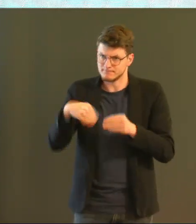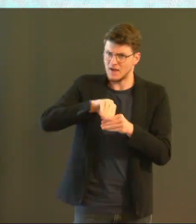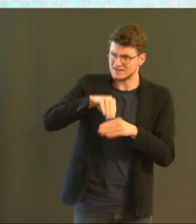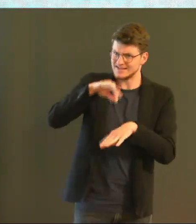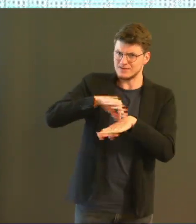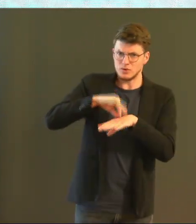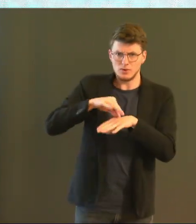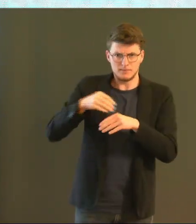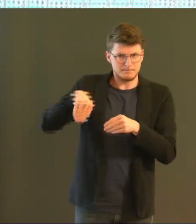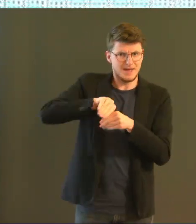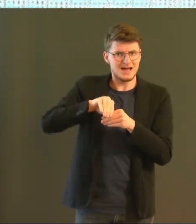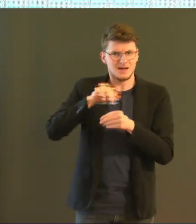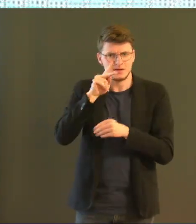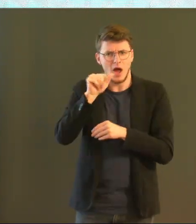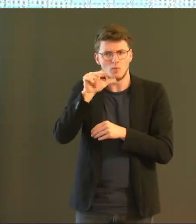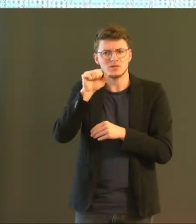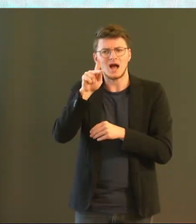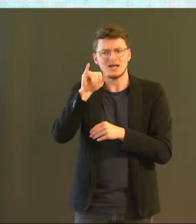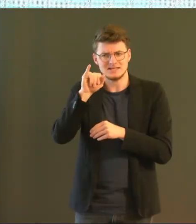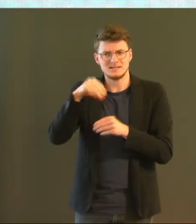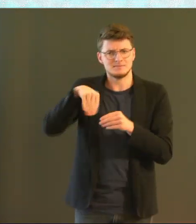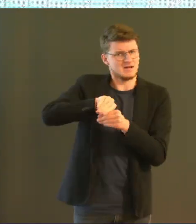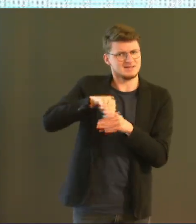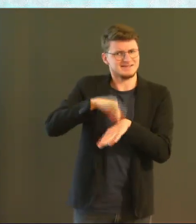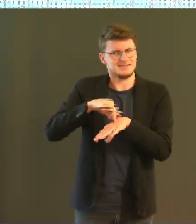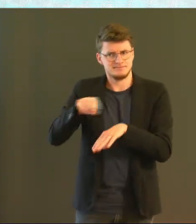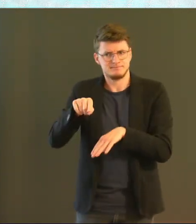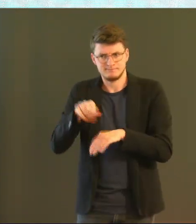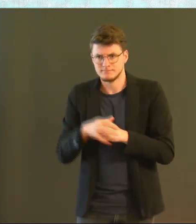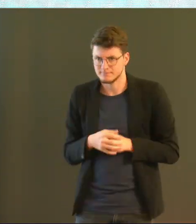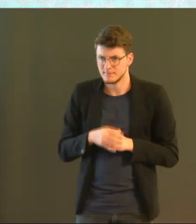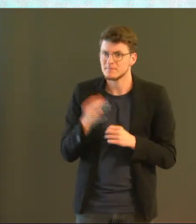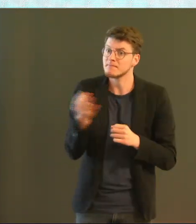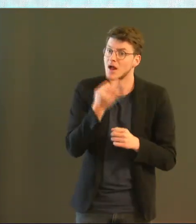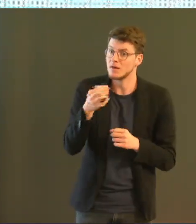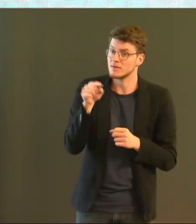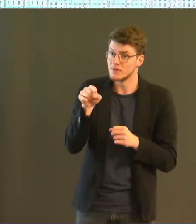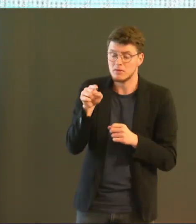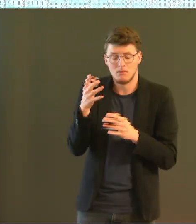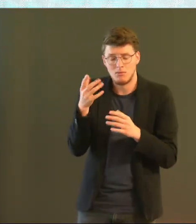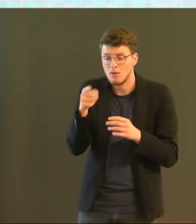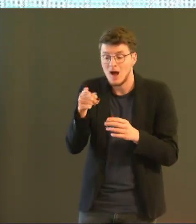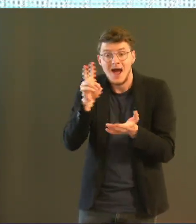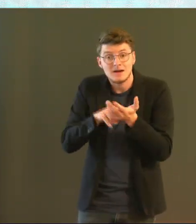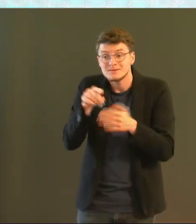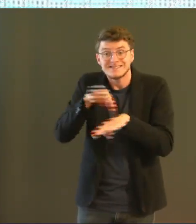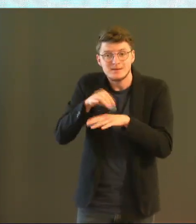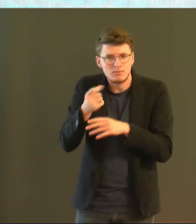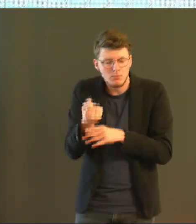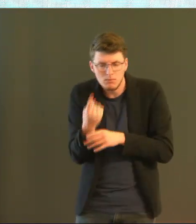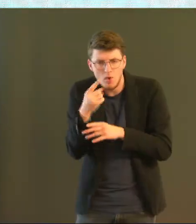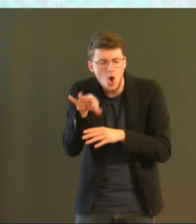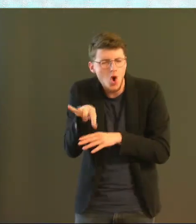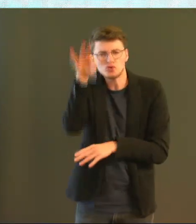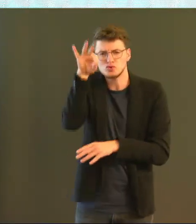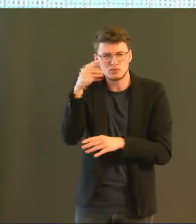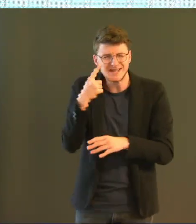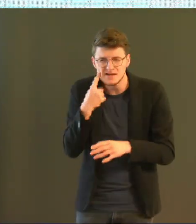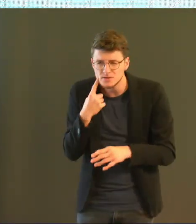mi octobre dans l'autre main event sommes en du ningxia ou avant d'organiser qu'elle vienne